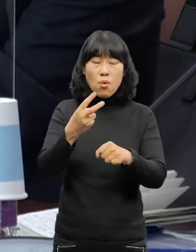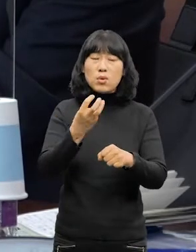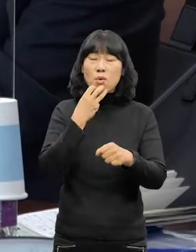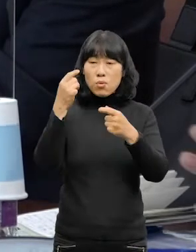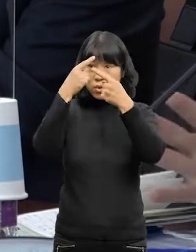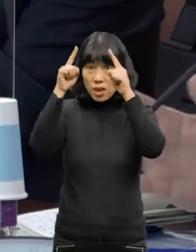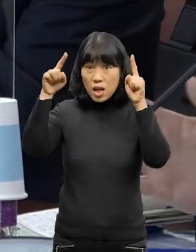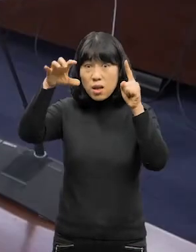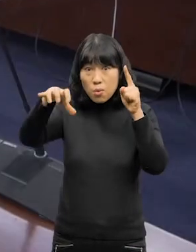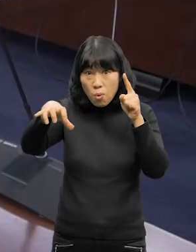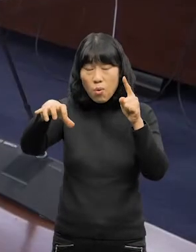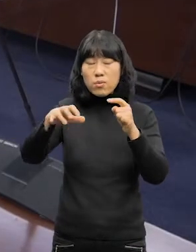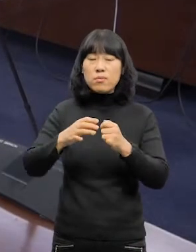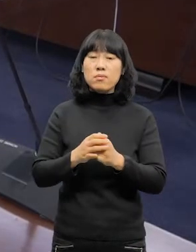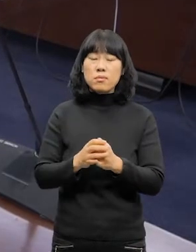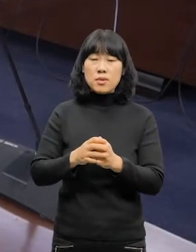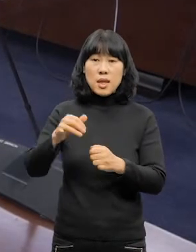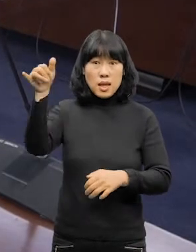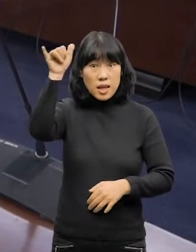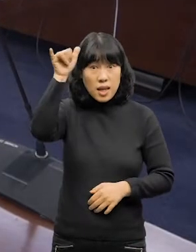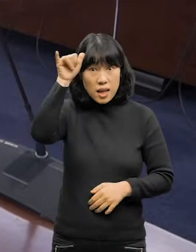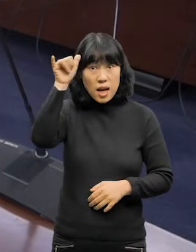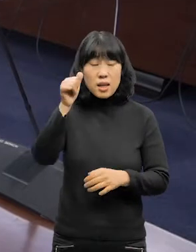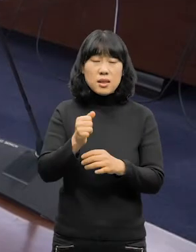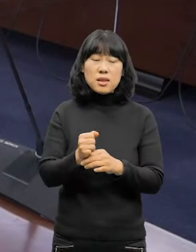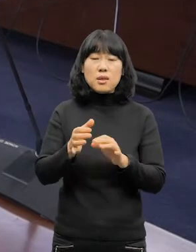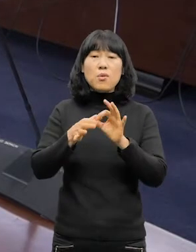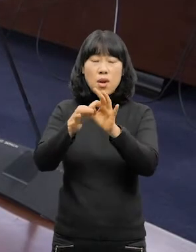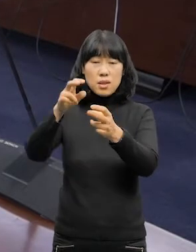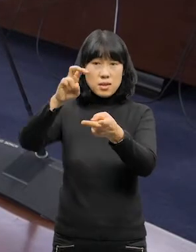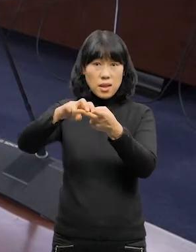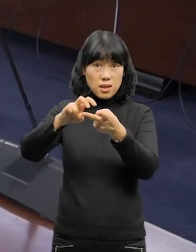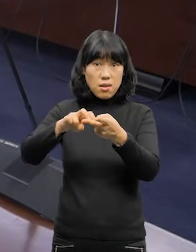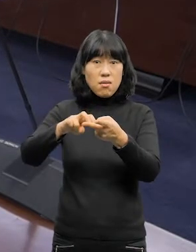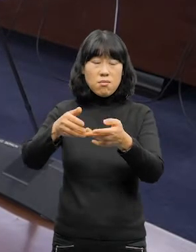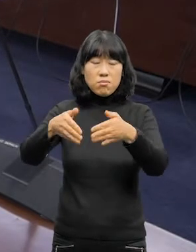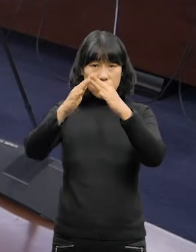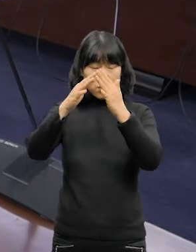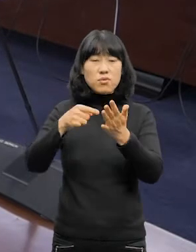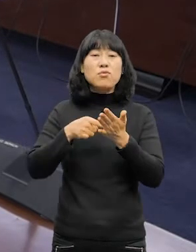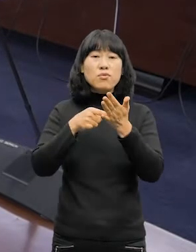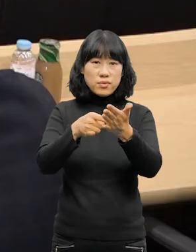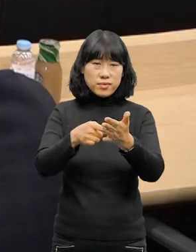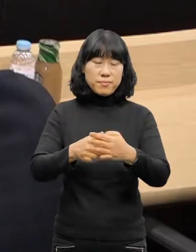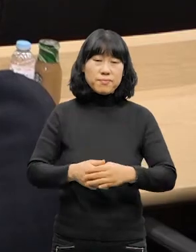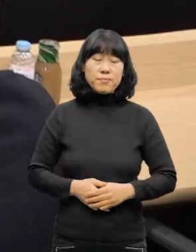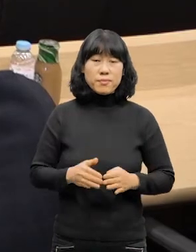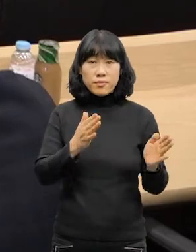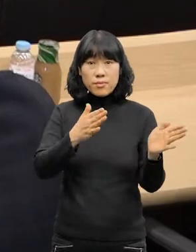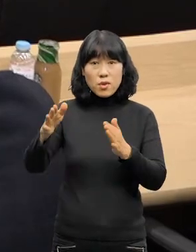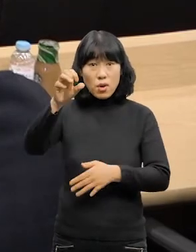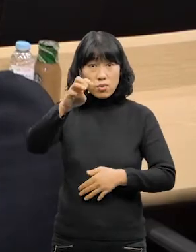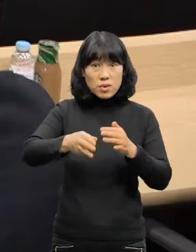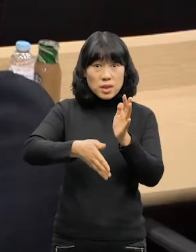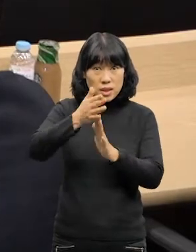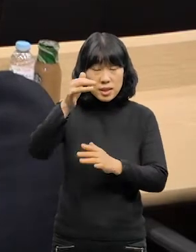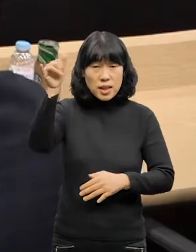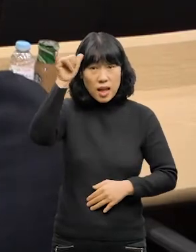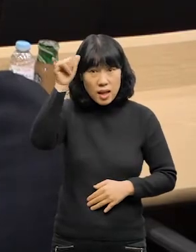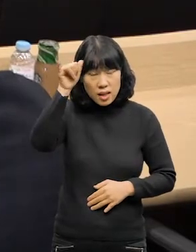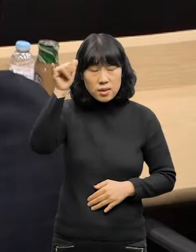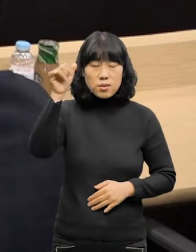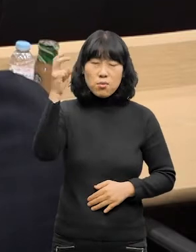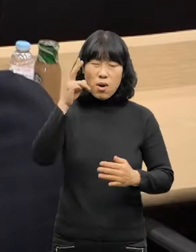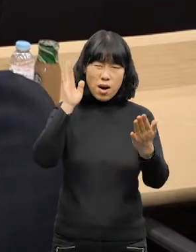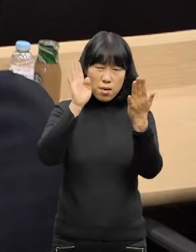광주시와 전남대가 주축이 된 AI 거점 센터 설치를 추진하게 됩니다. 한편 광주시는